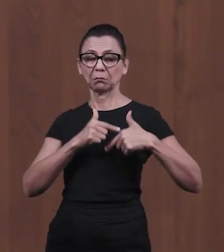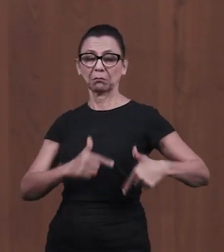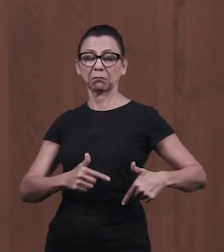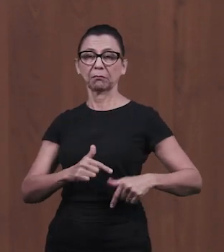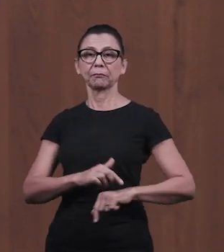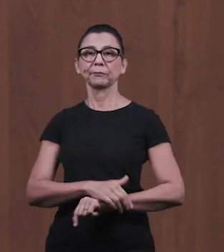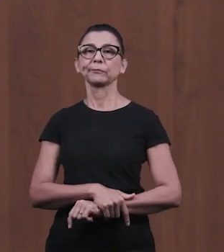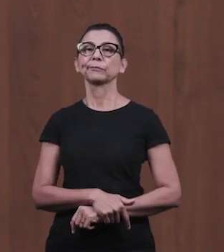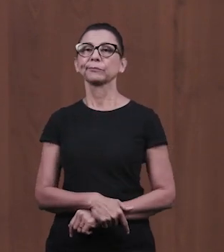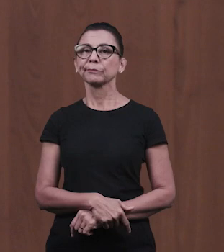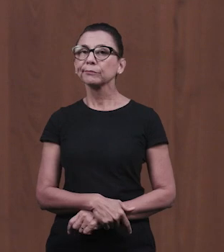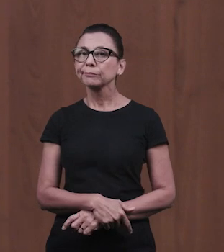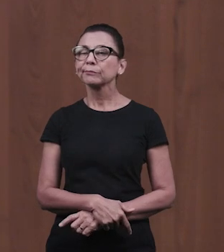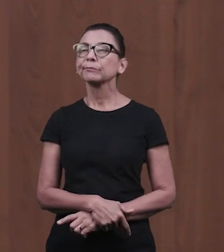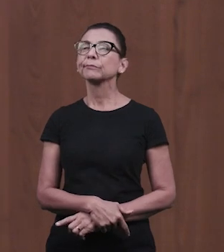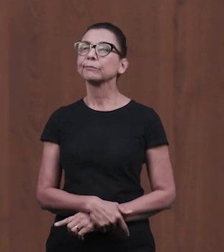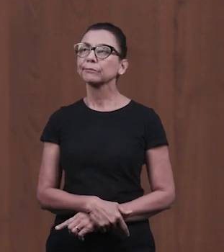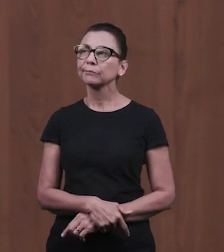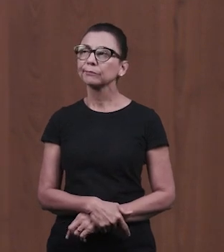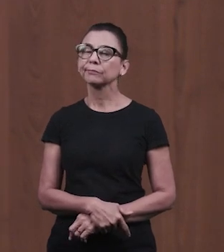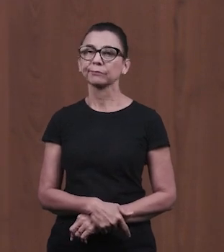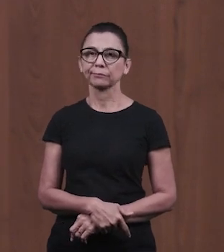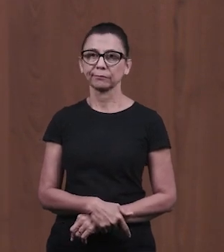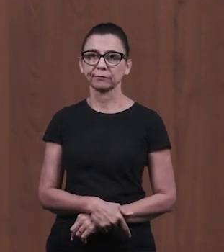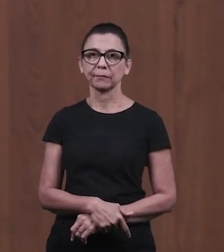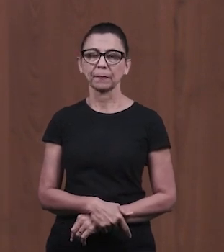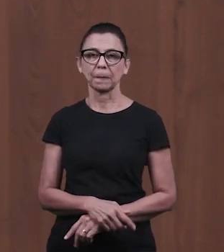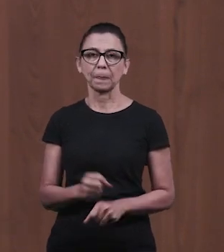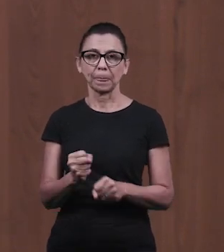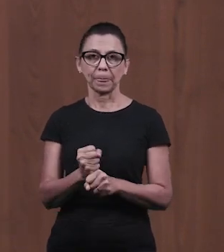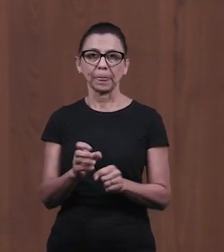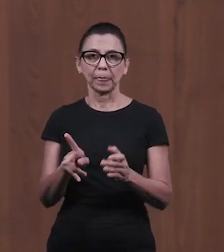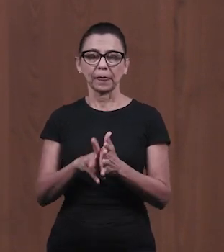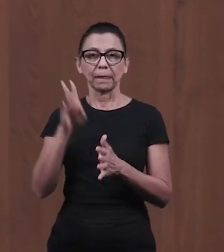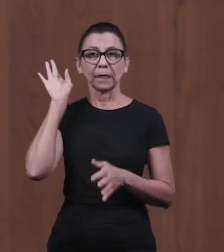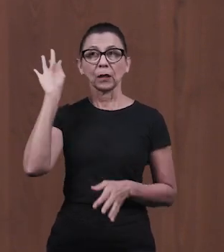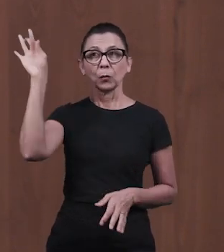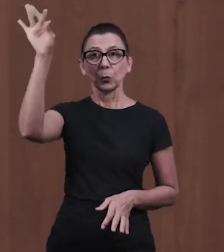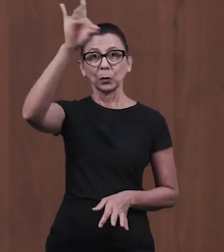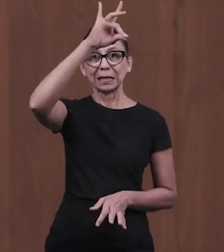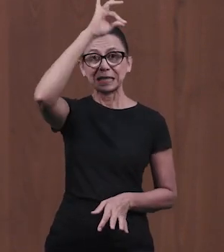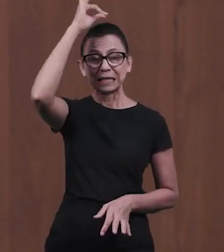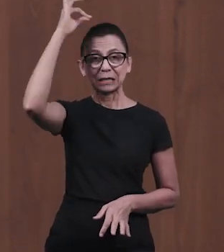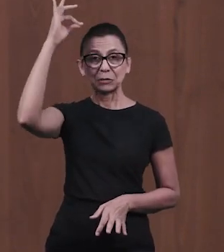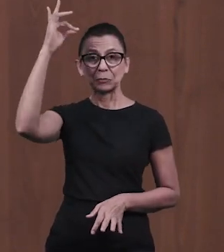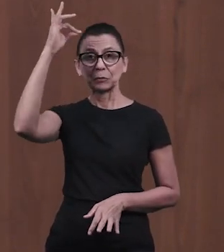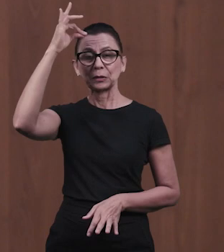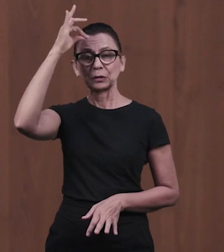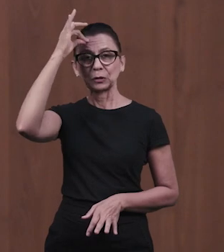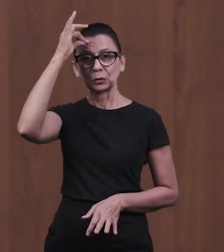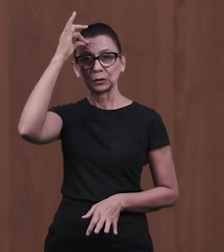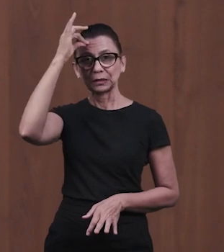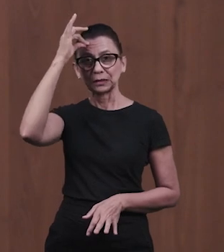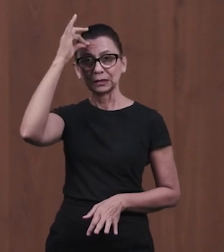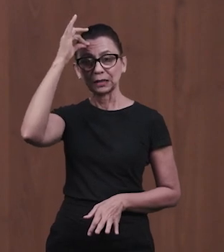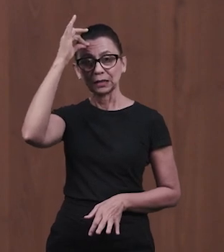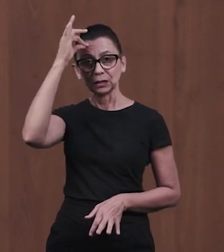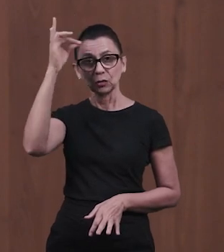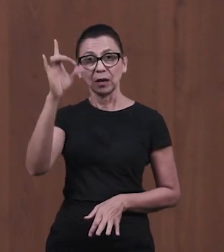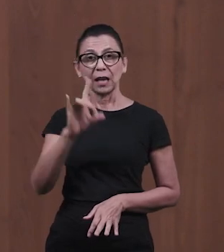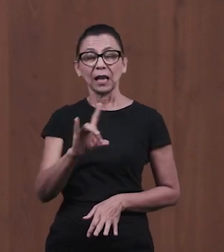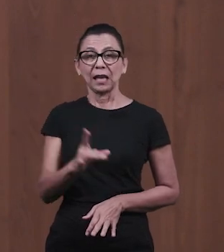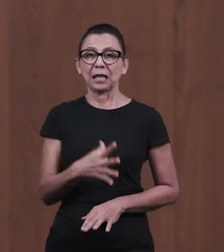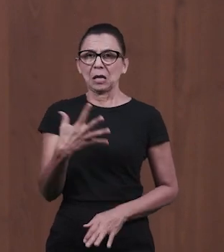пусто. Да, работа Духа Святого, она не имеет внешнего вида, она не